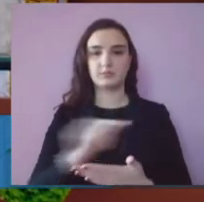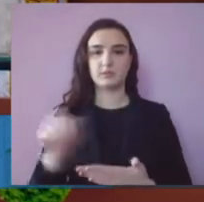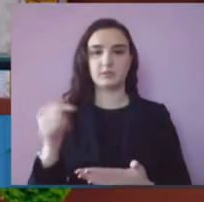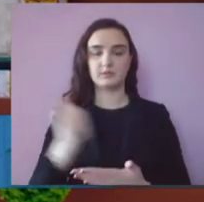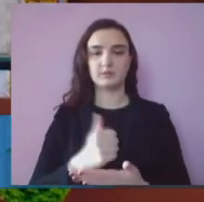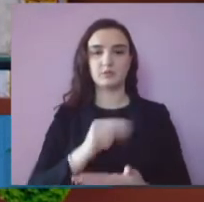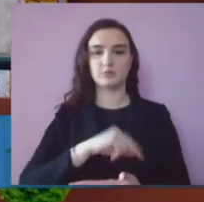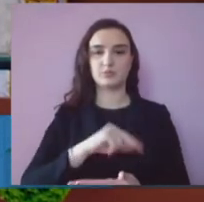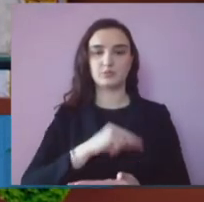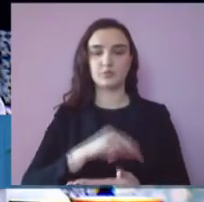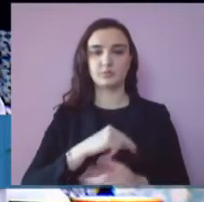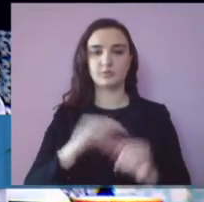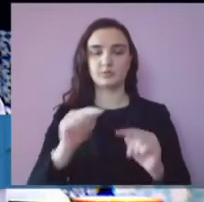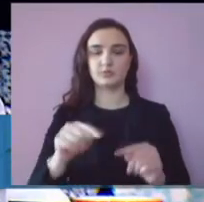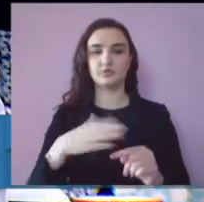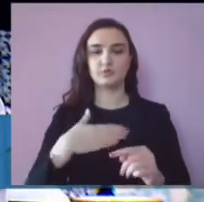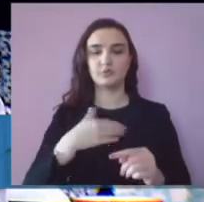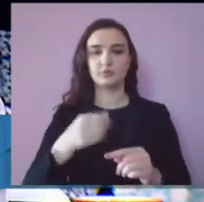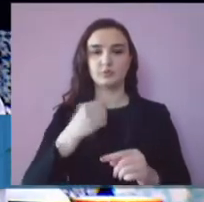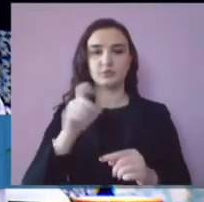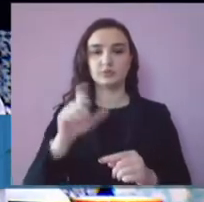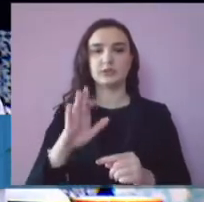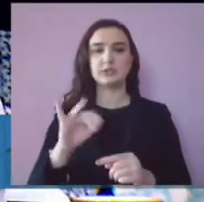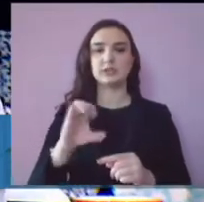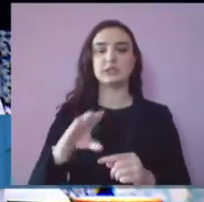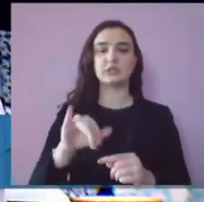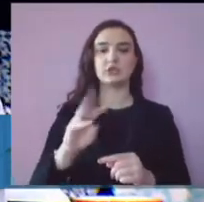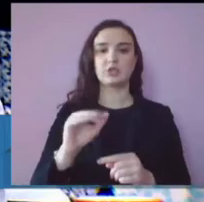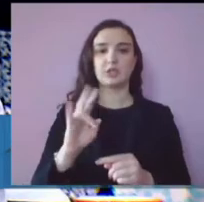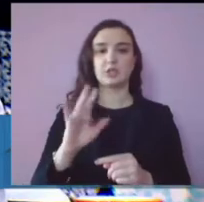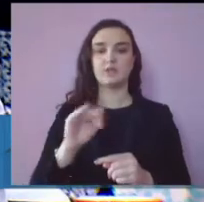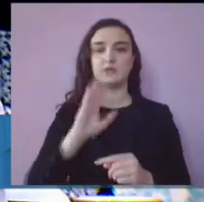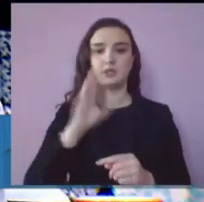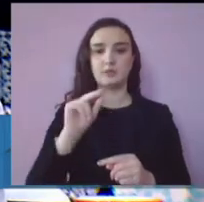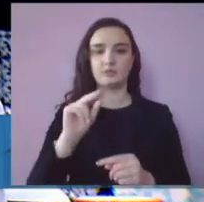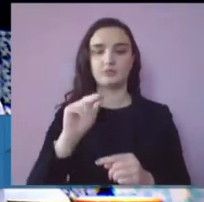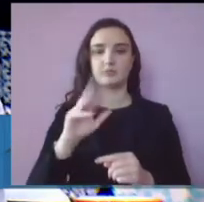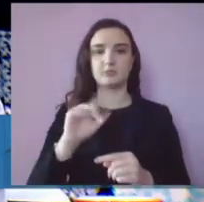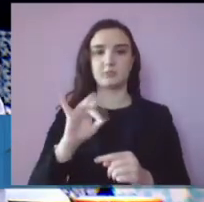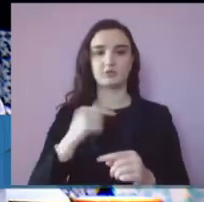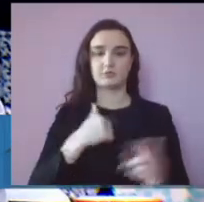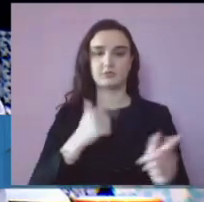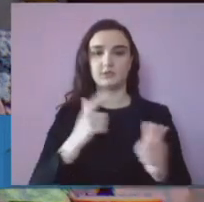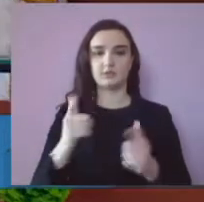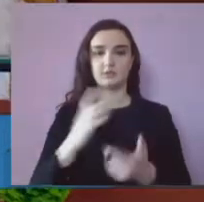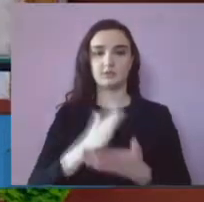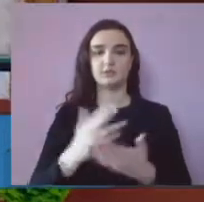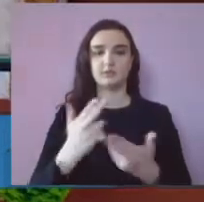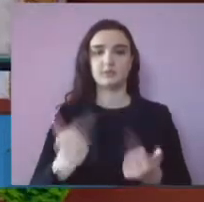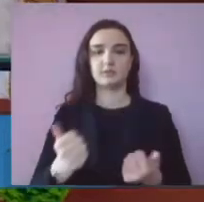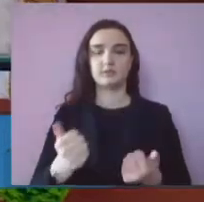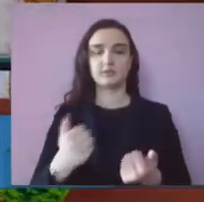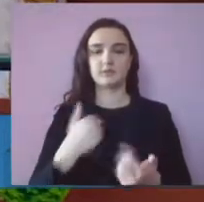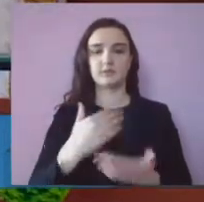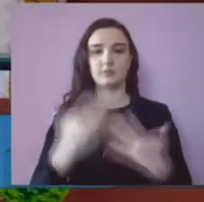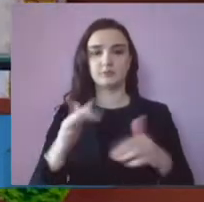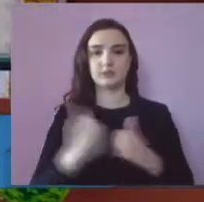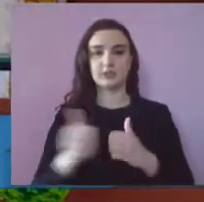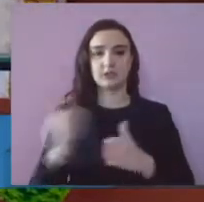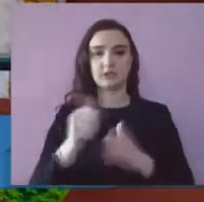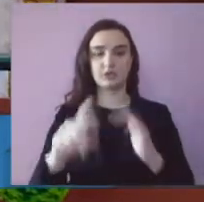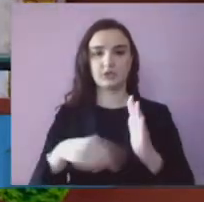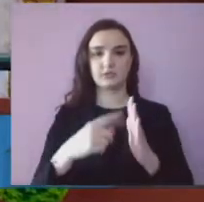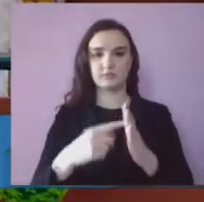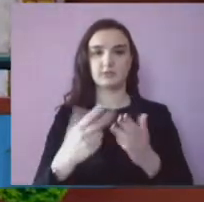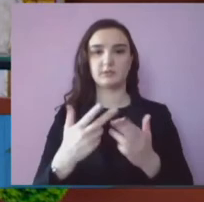მუშაობს ჩვენი ჟურნალისტი ქრისტი შანავა. ქრისტი, დილამშვიდობის. დილამშვიდობის. ჩვენ მზად ვართ. რა თქმა უნდა. და გვაქვს უკვე წინასწარ კითხვები შემოსული. დიახ,